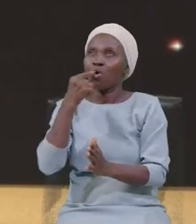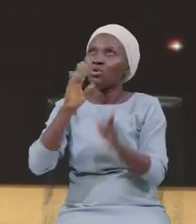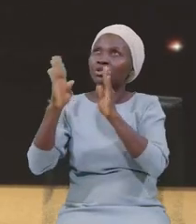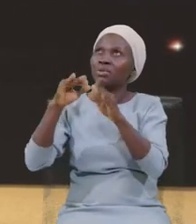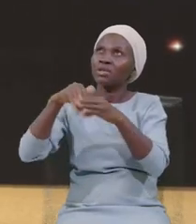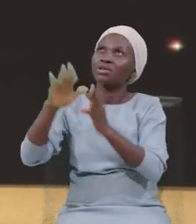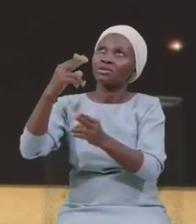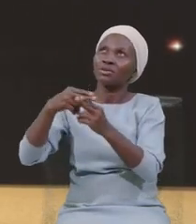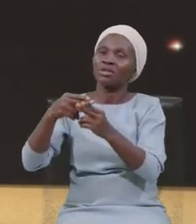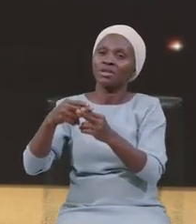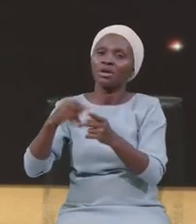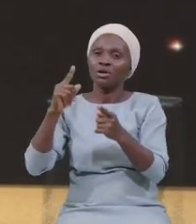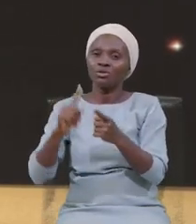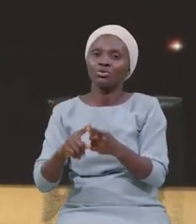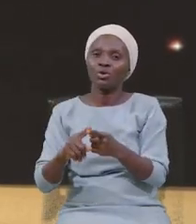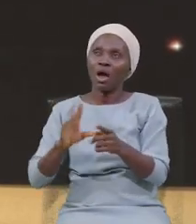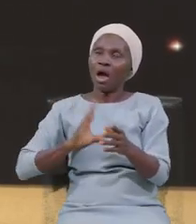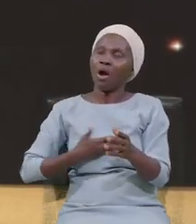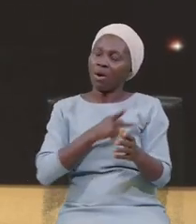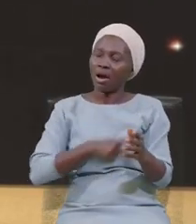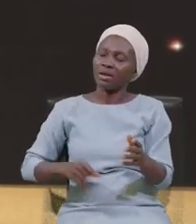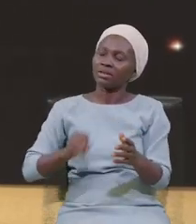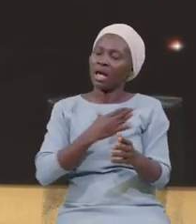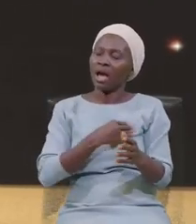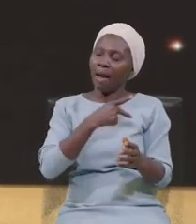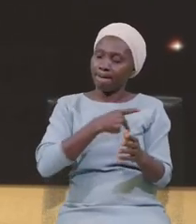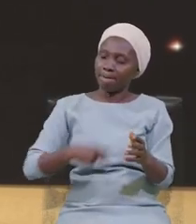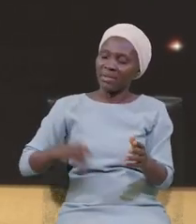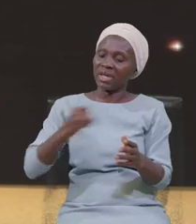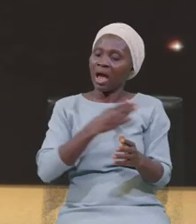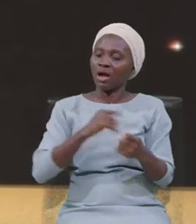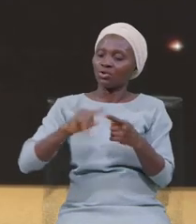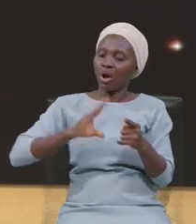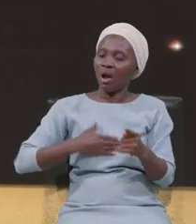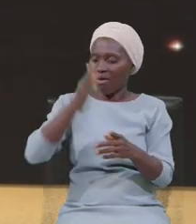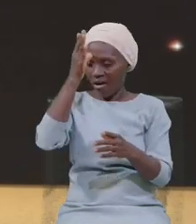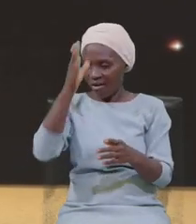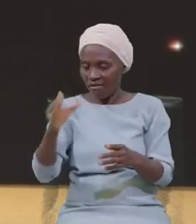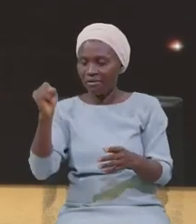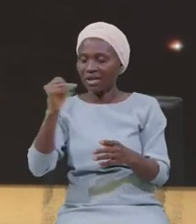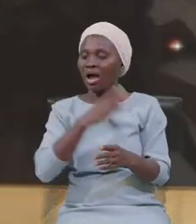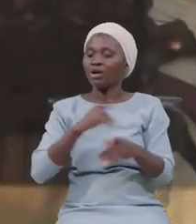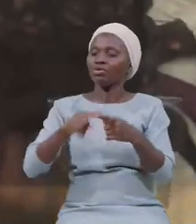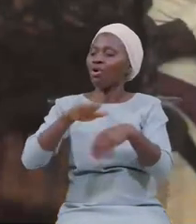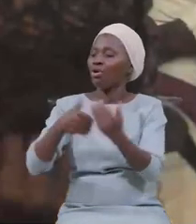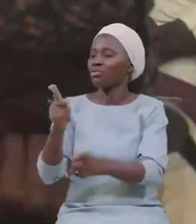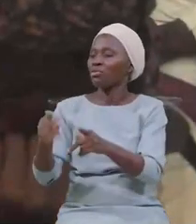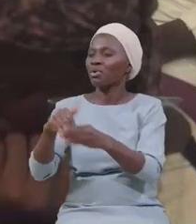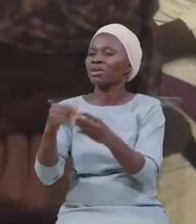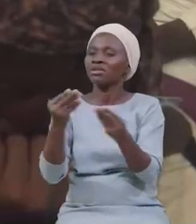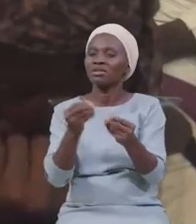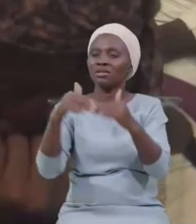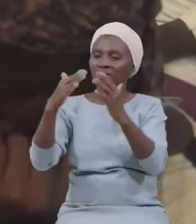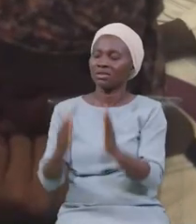rois, à nos chefs, à nos pères et à tout le peuple du pays. À